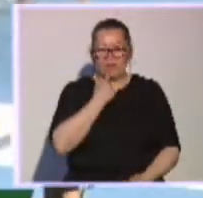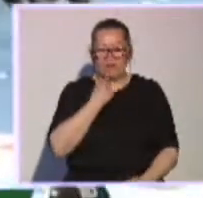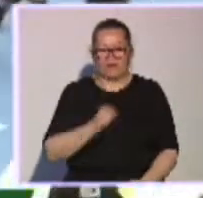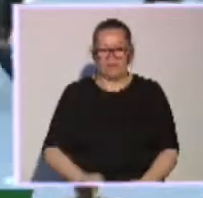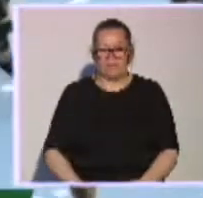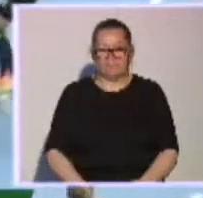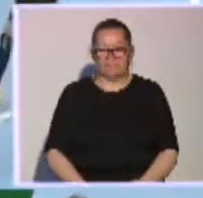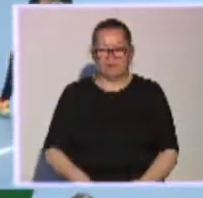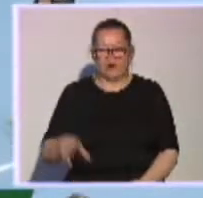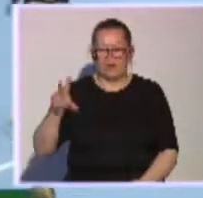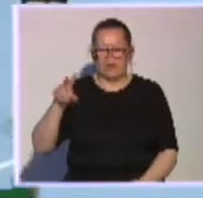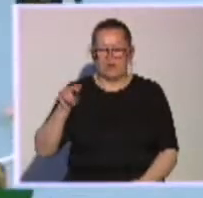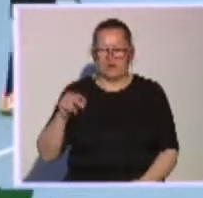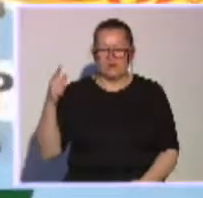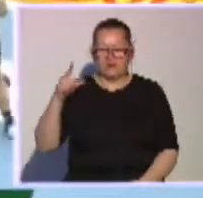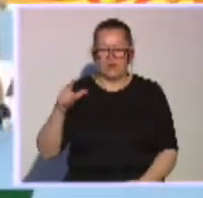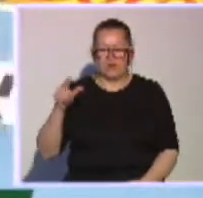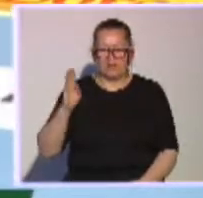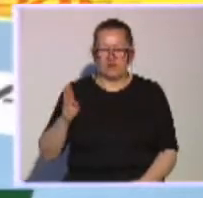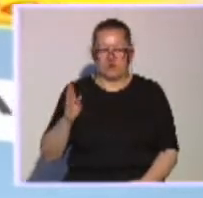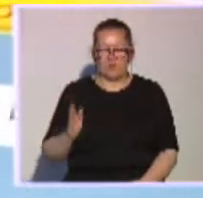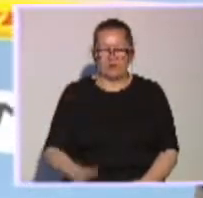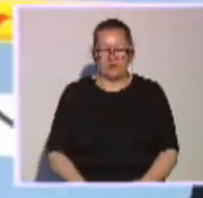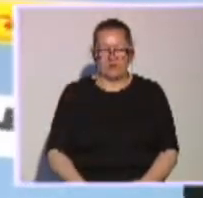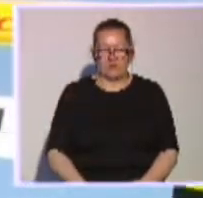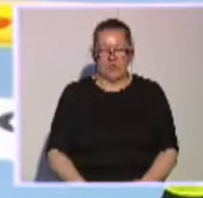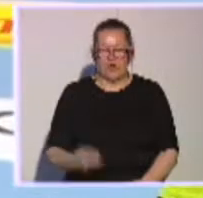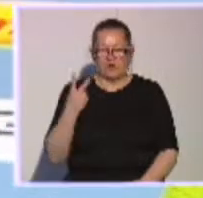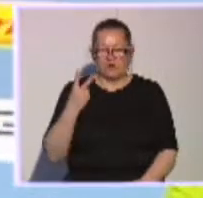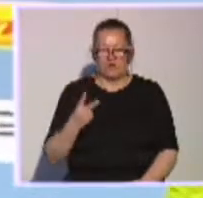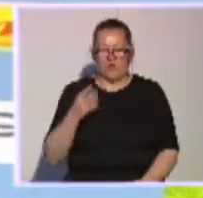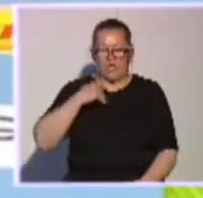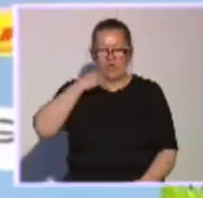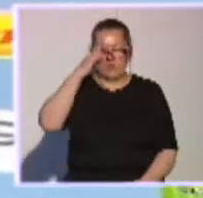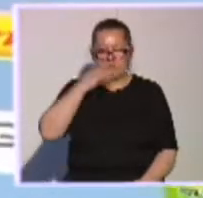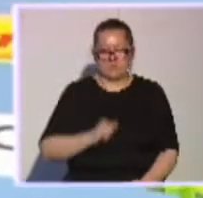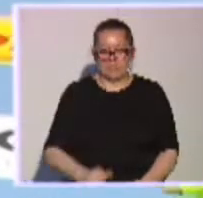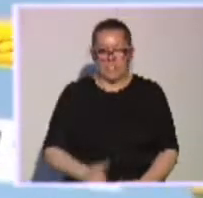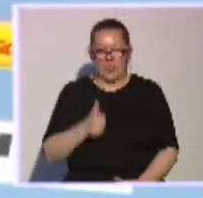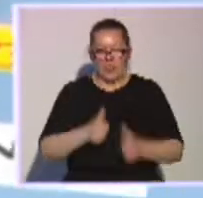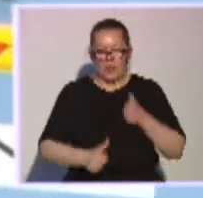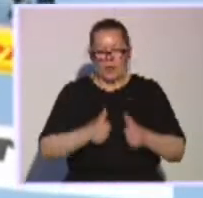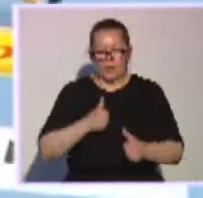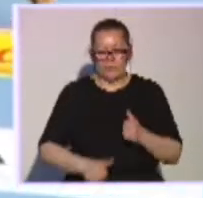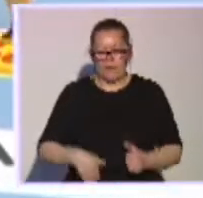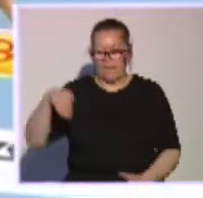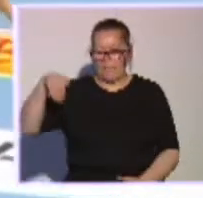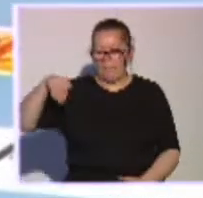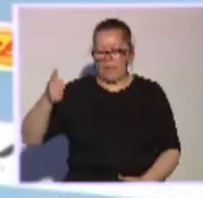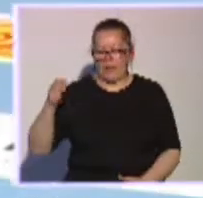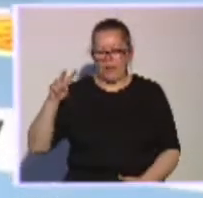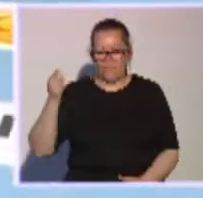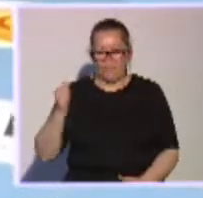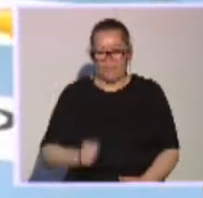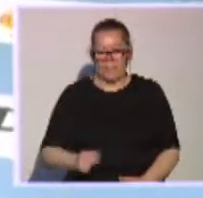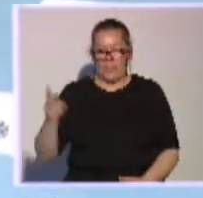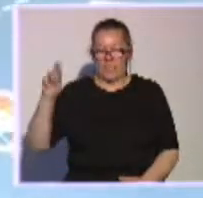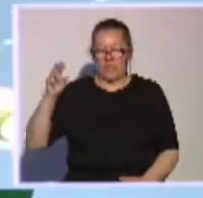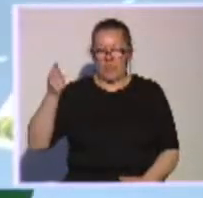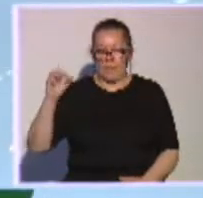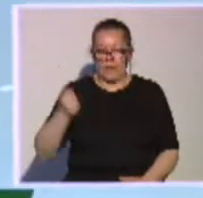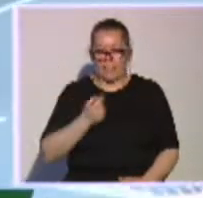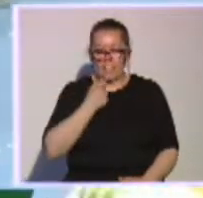clară a craiovencelor cu 37-15. În cea de-a doua zi a turneului de la Buzău, Dacia Mioveni întâlnește CSM Roman,